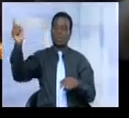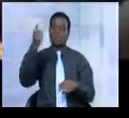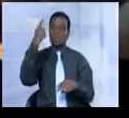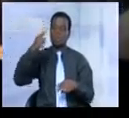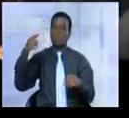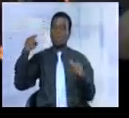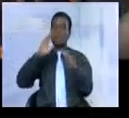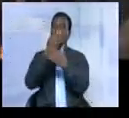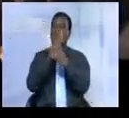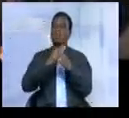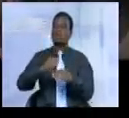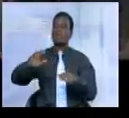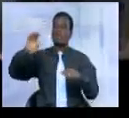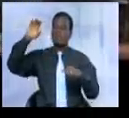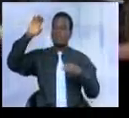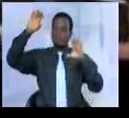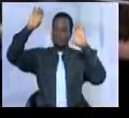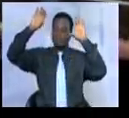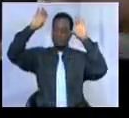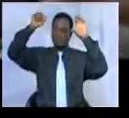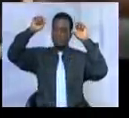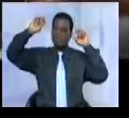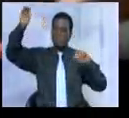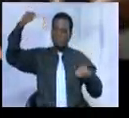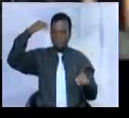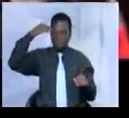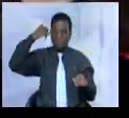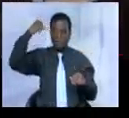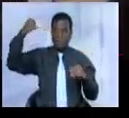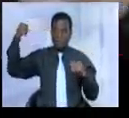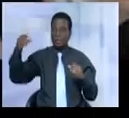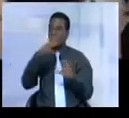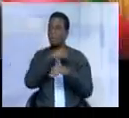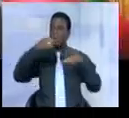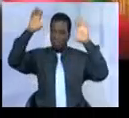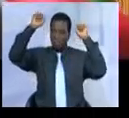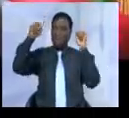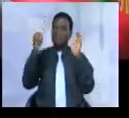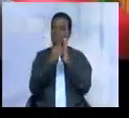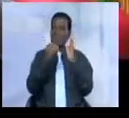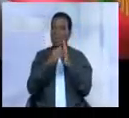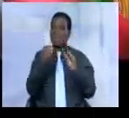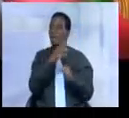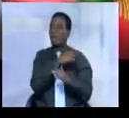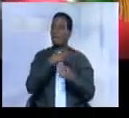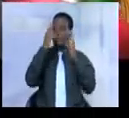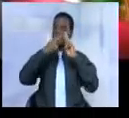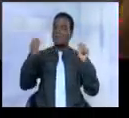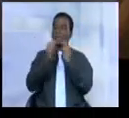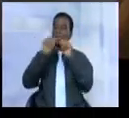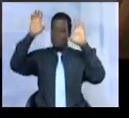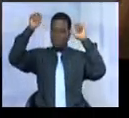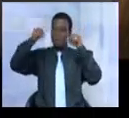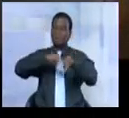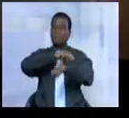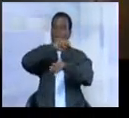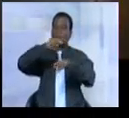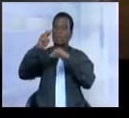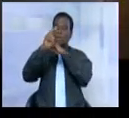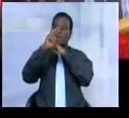ministre japonais entreprend en Côte d'Ivoire. Une visite sans nul doute en réponse à celle que le président de la République Alassane